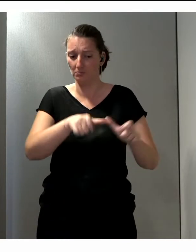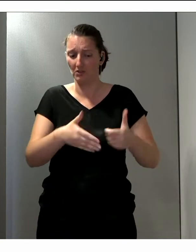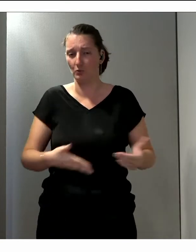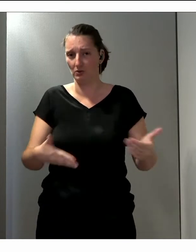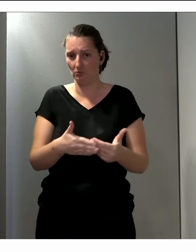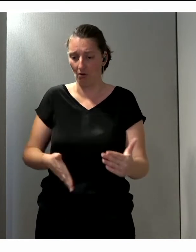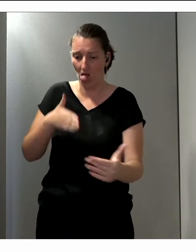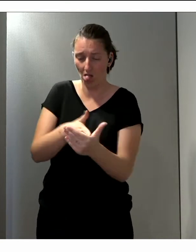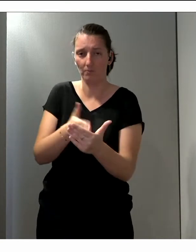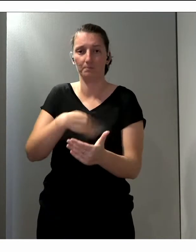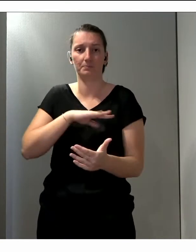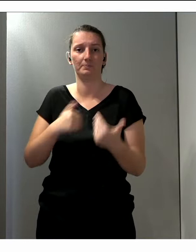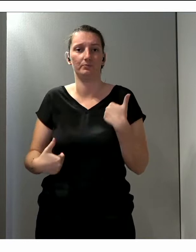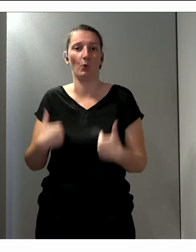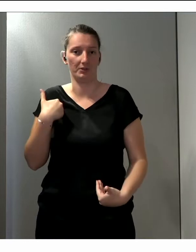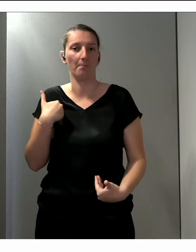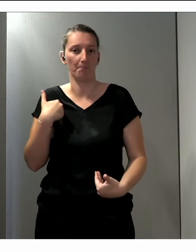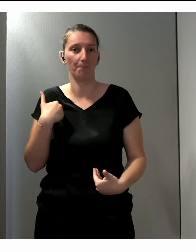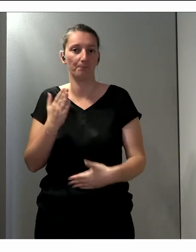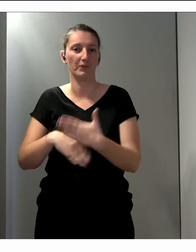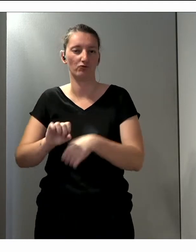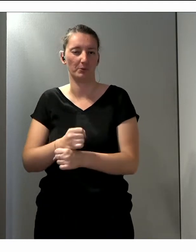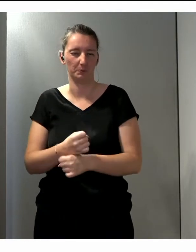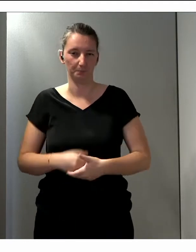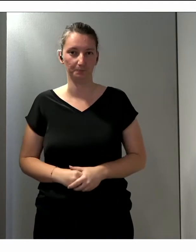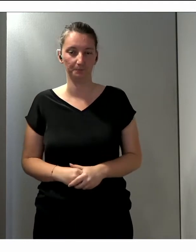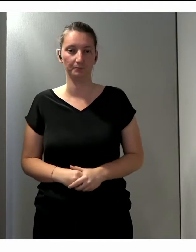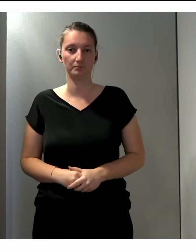avec leur handicap dans la détention.